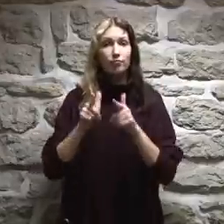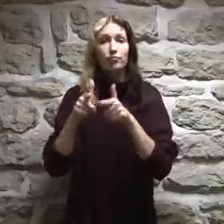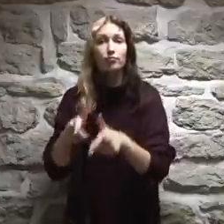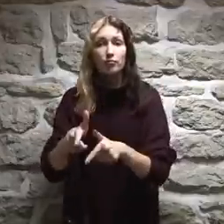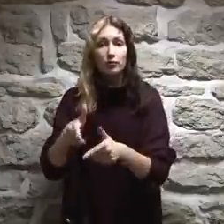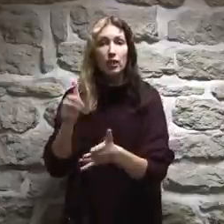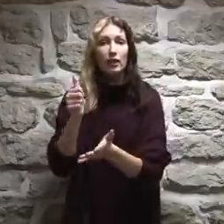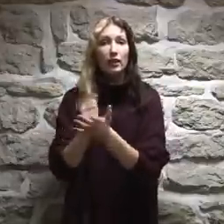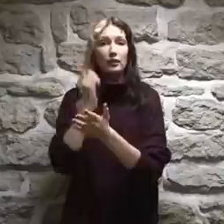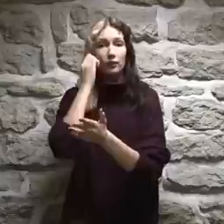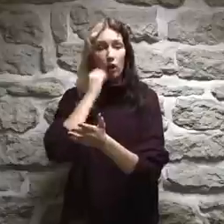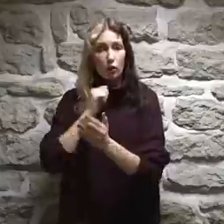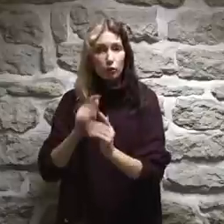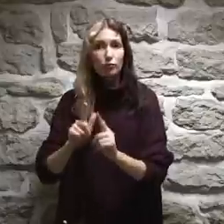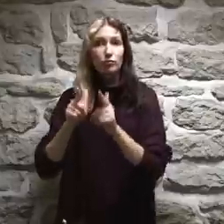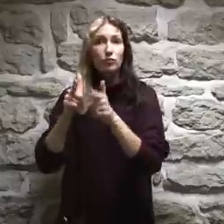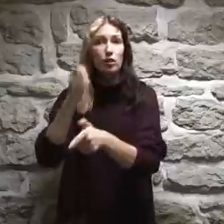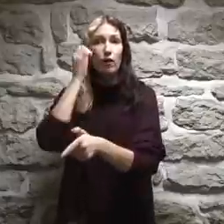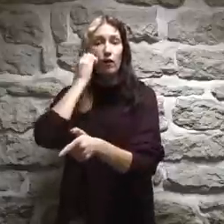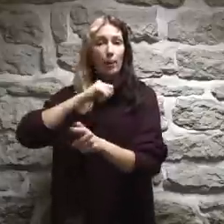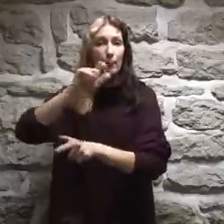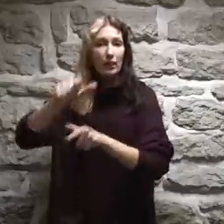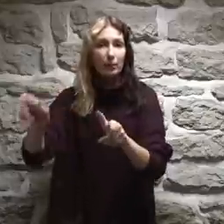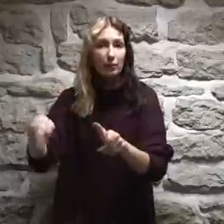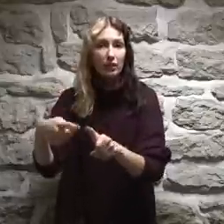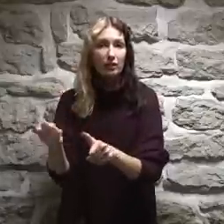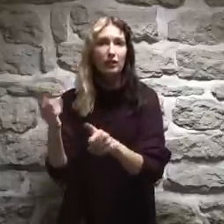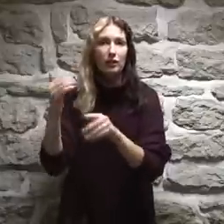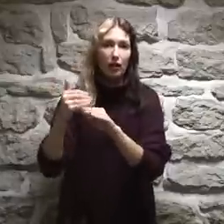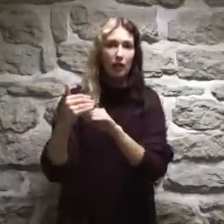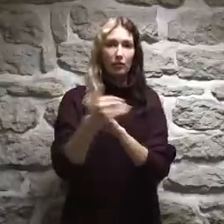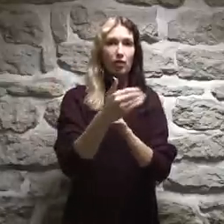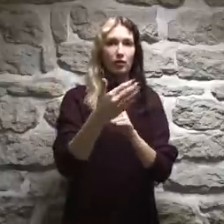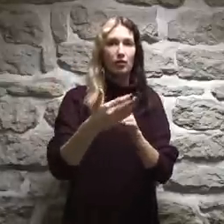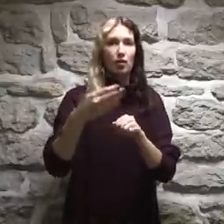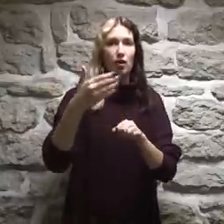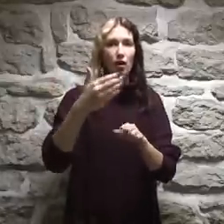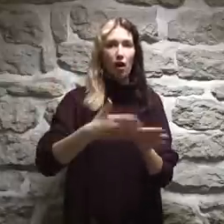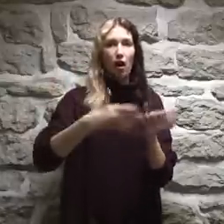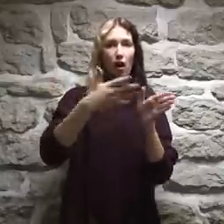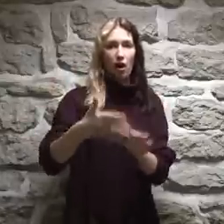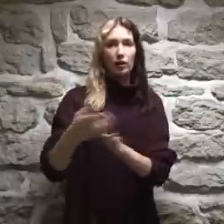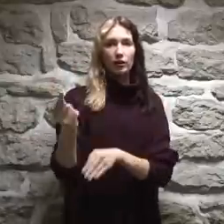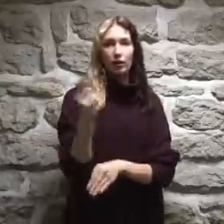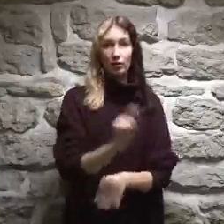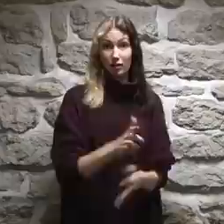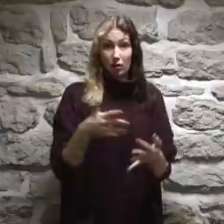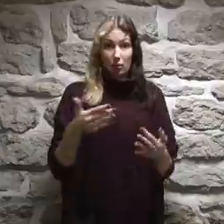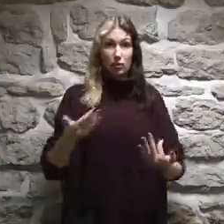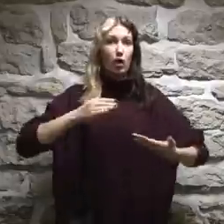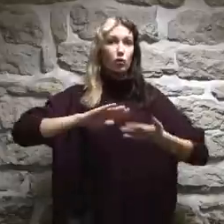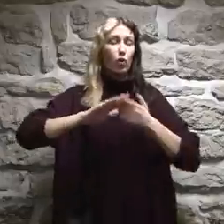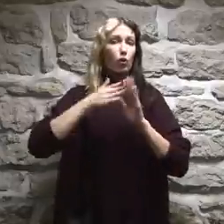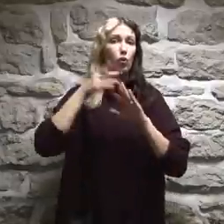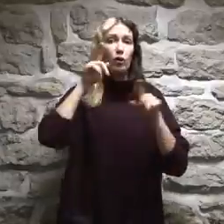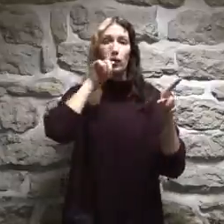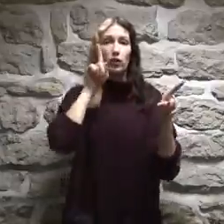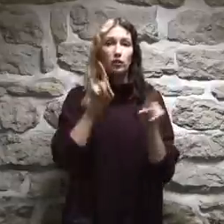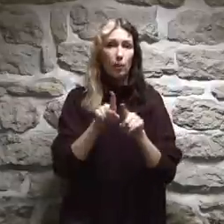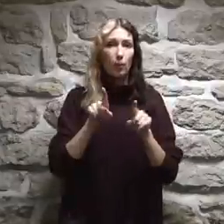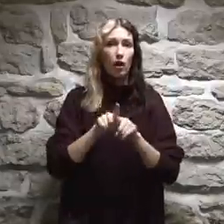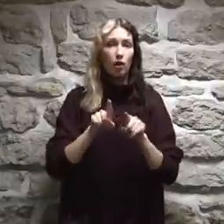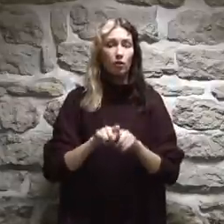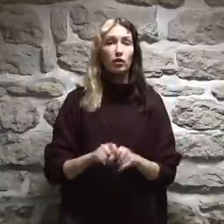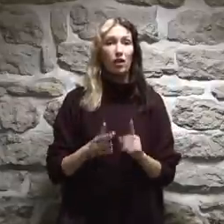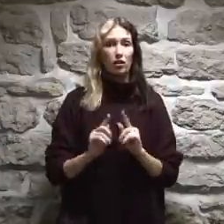keskealistelt vanemajalisteni ja siis haiglasse ja seda me näemegi, et see nakatumislaine,